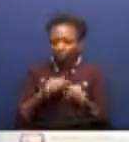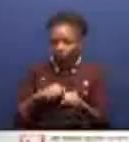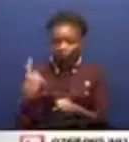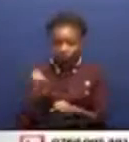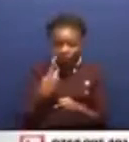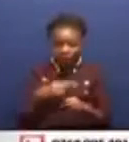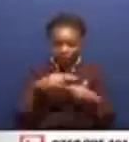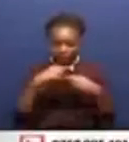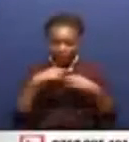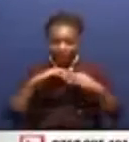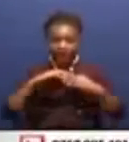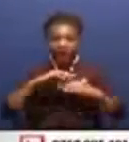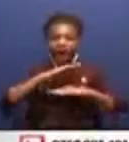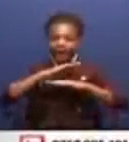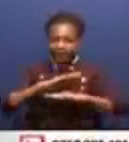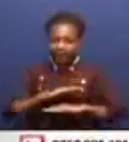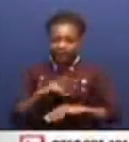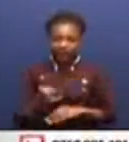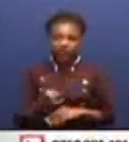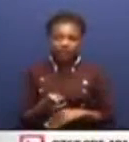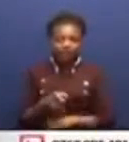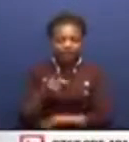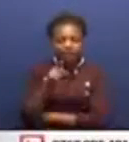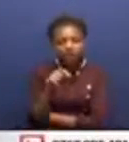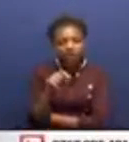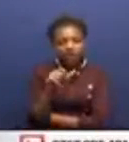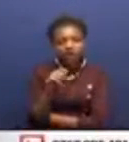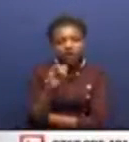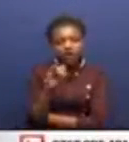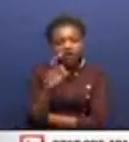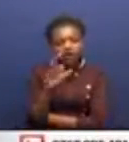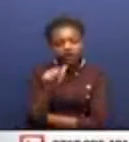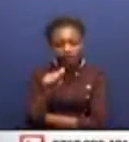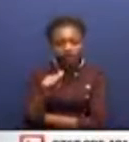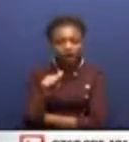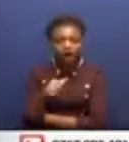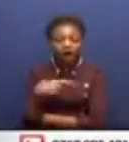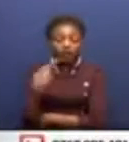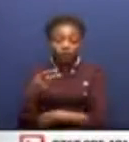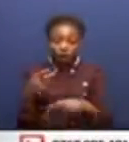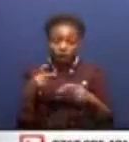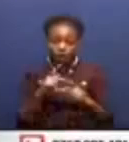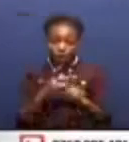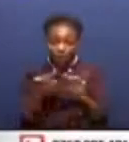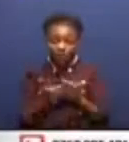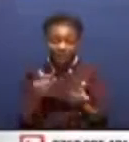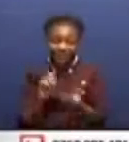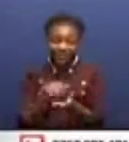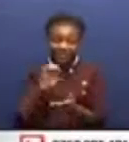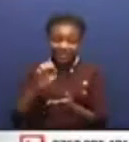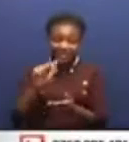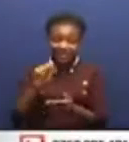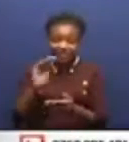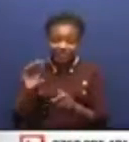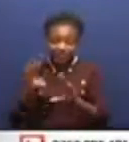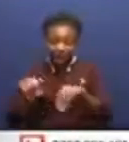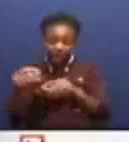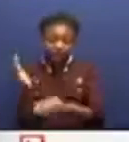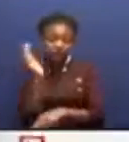hapa. Taifa Park ni moja kati ya viwanja vya ardhi ambayo tume inayopambana na ufisadi EACC imeweza